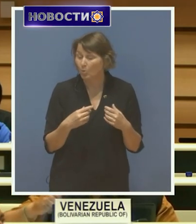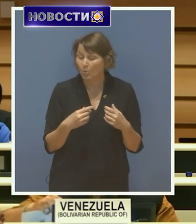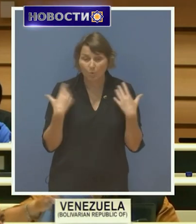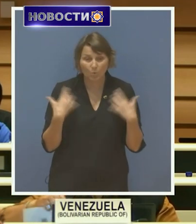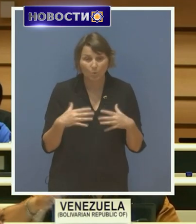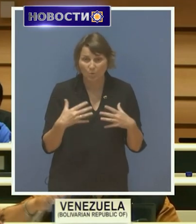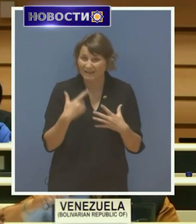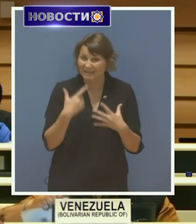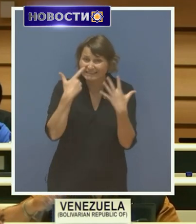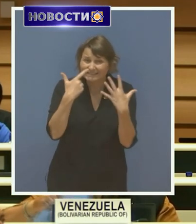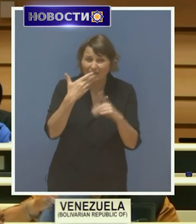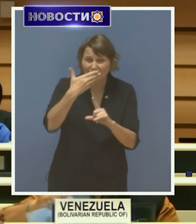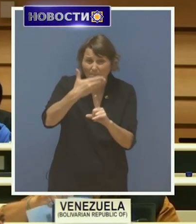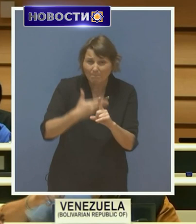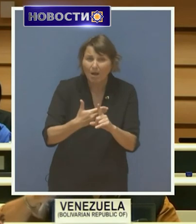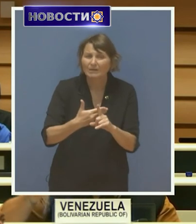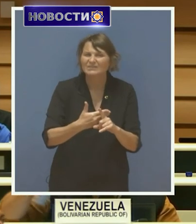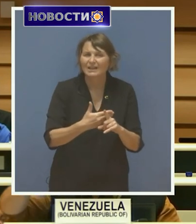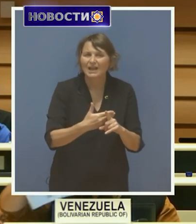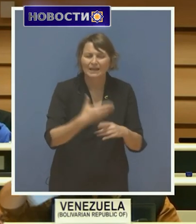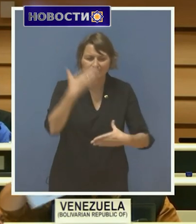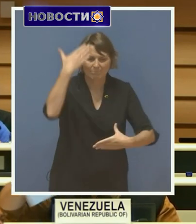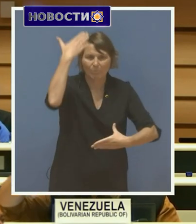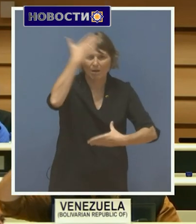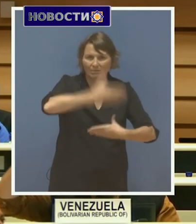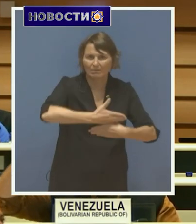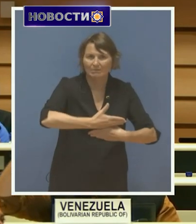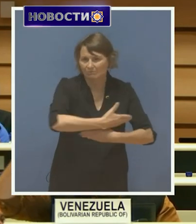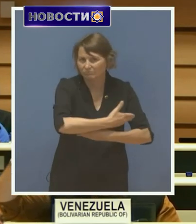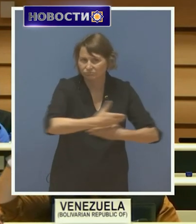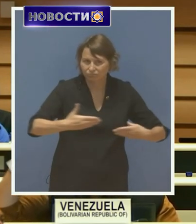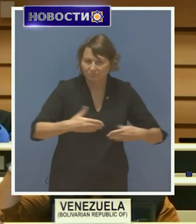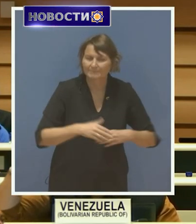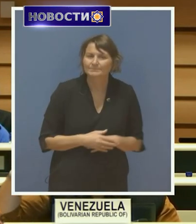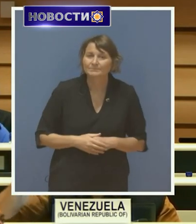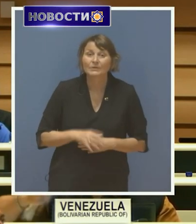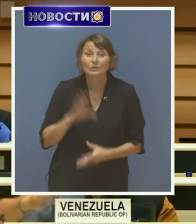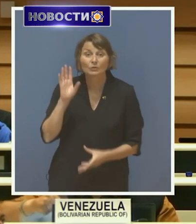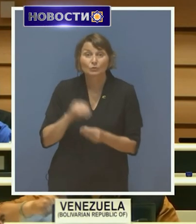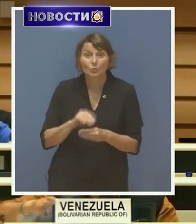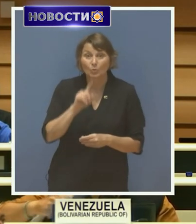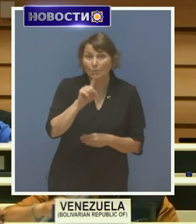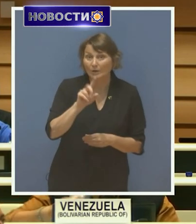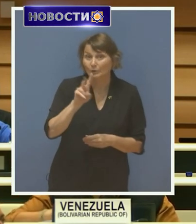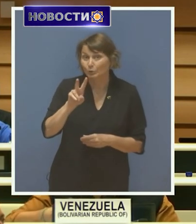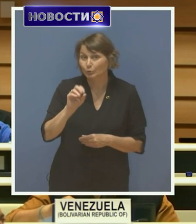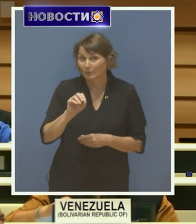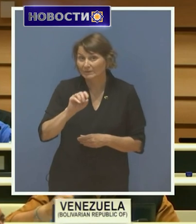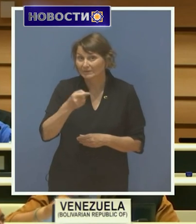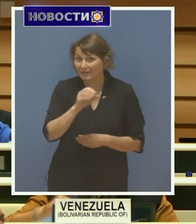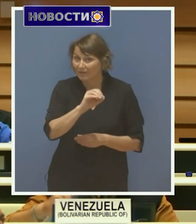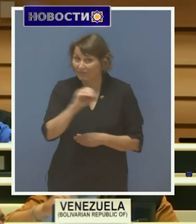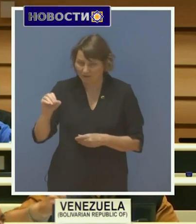действий отмечает мобилизация коренных народов как передающих изменения, обеспечивающих передачу своего языка из поколения в поколение в